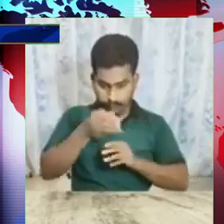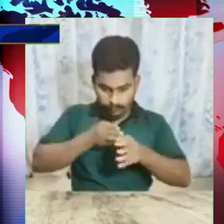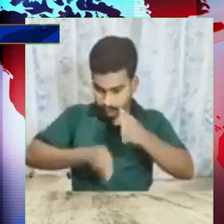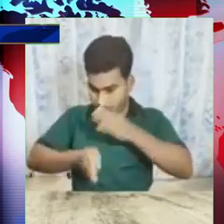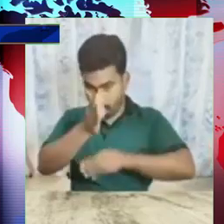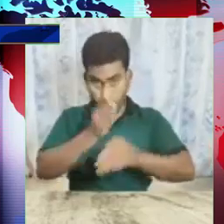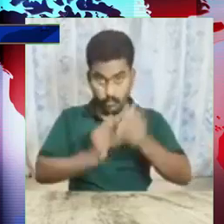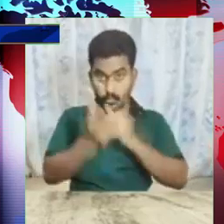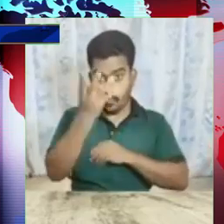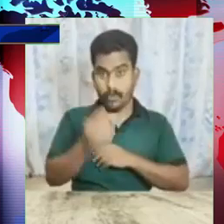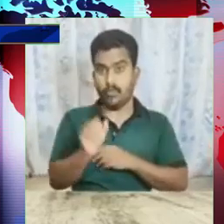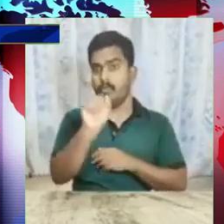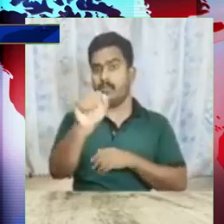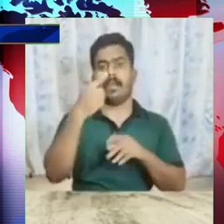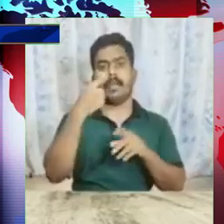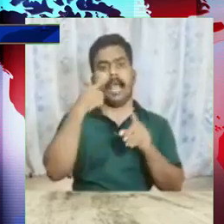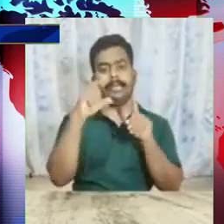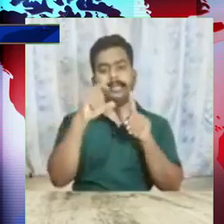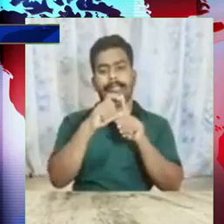ഇപ്പോൾ സാധാരണ